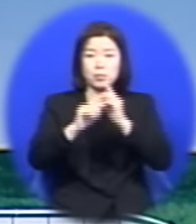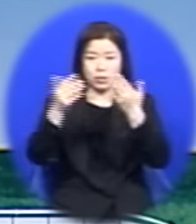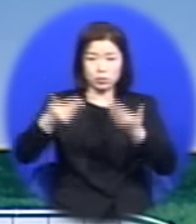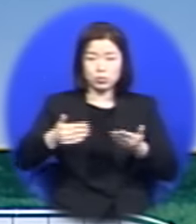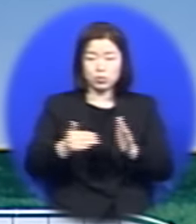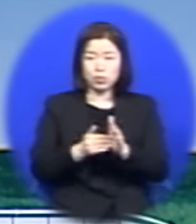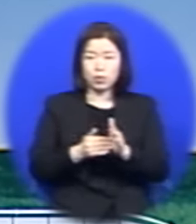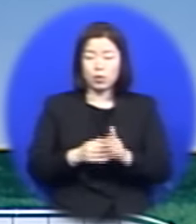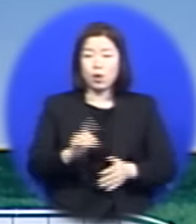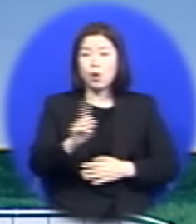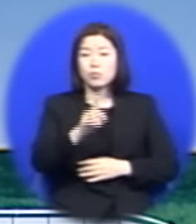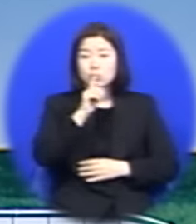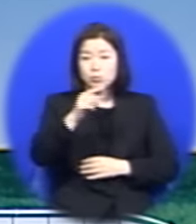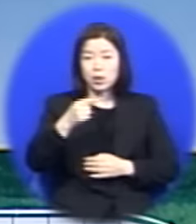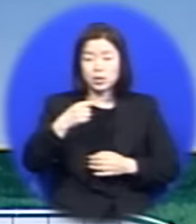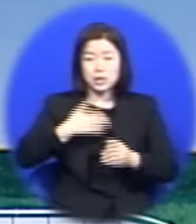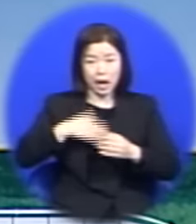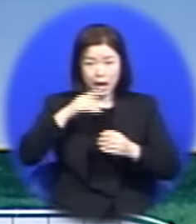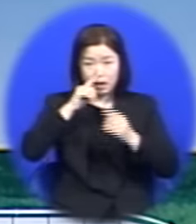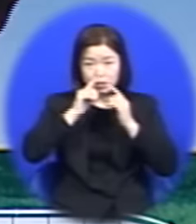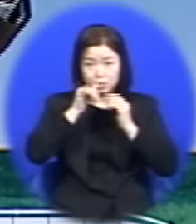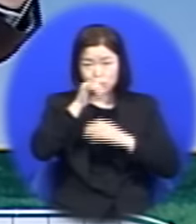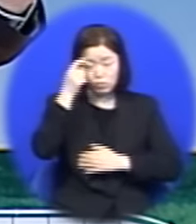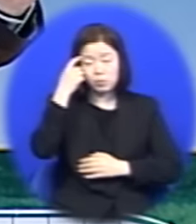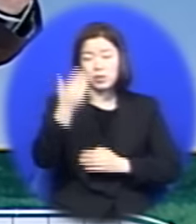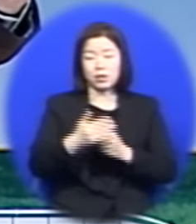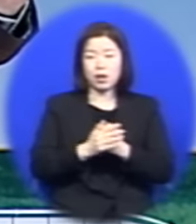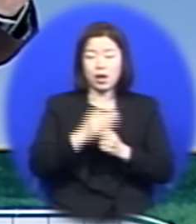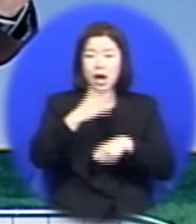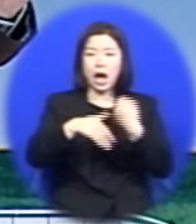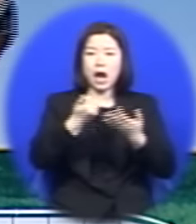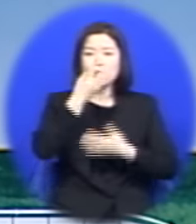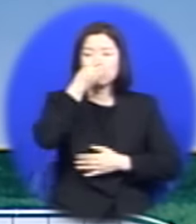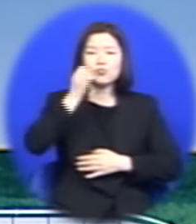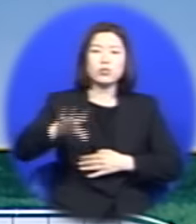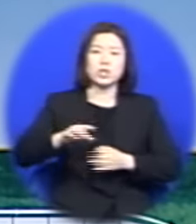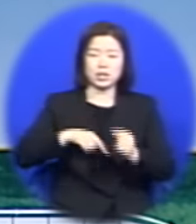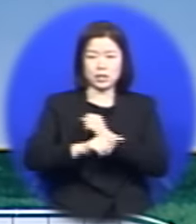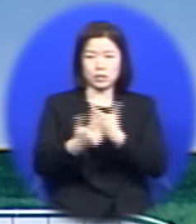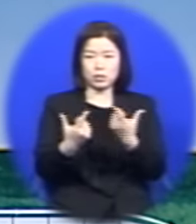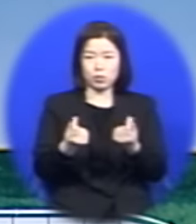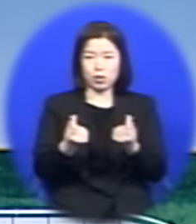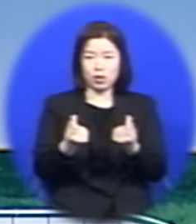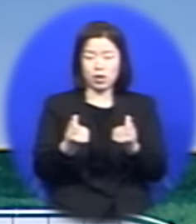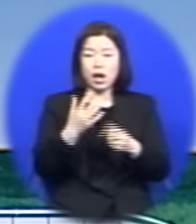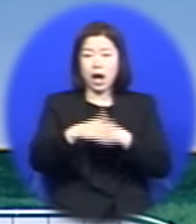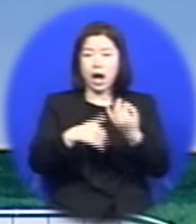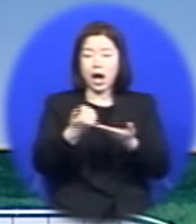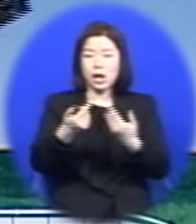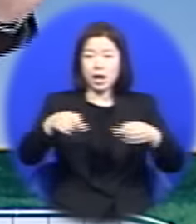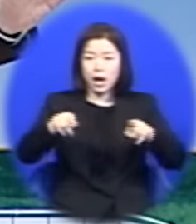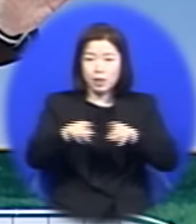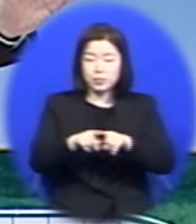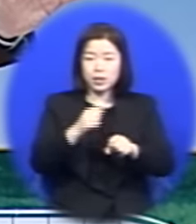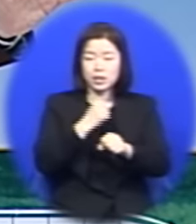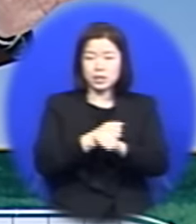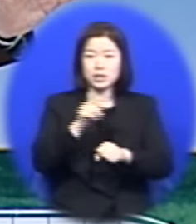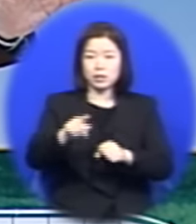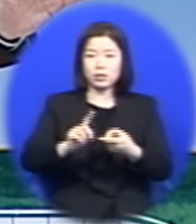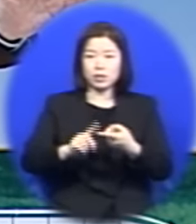이 말이 무슨 말인지 아십니까? 하나님을 무시했다는 거예요. 하나님이 함께 하신다는 것을